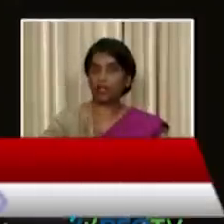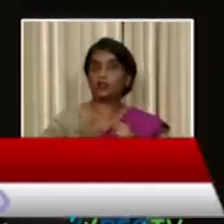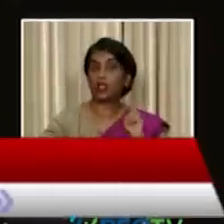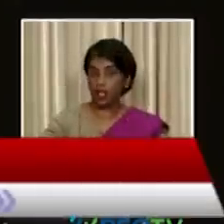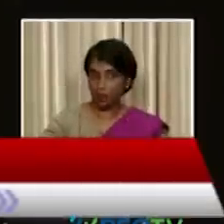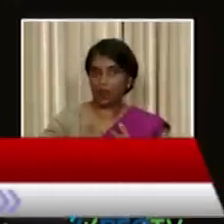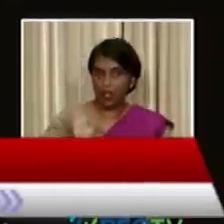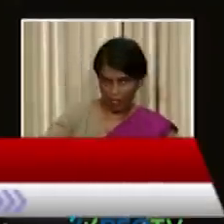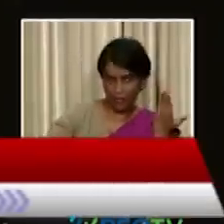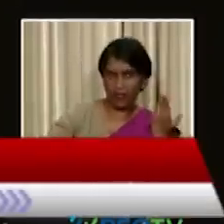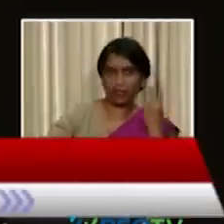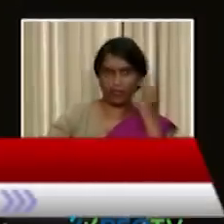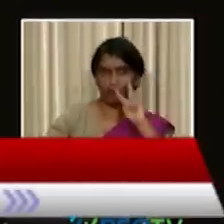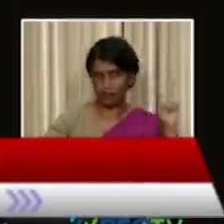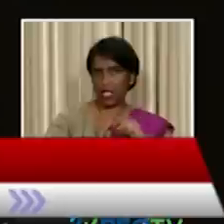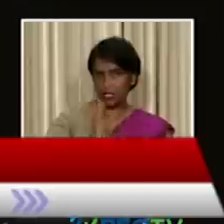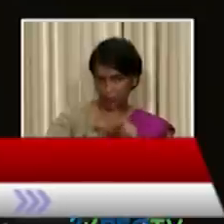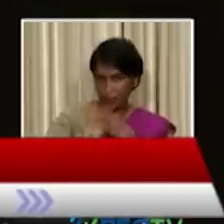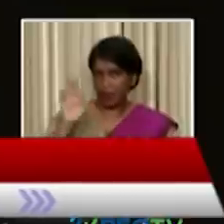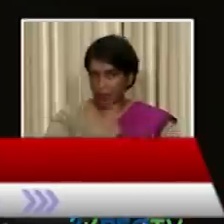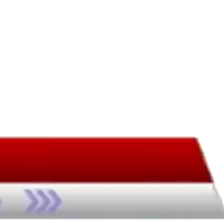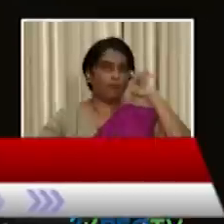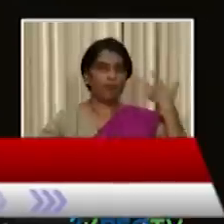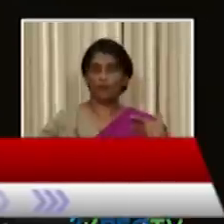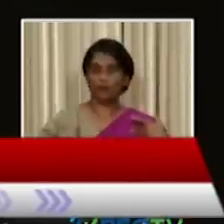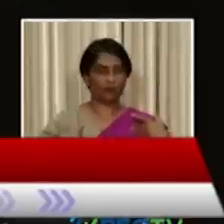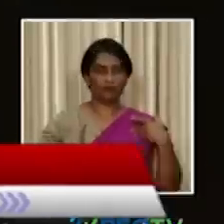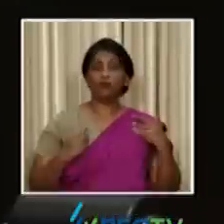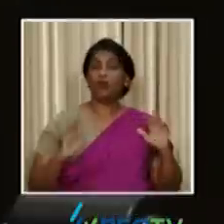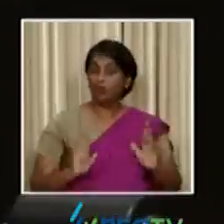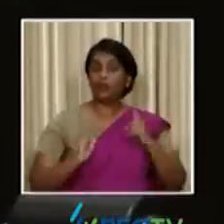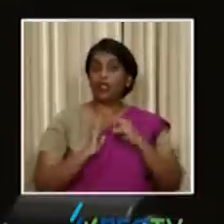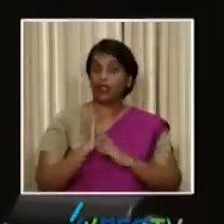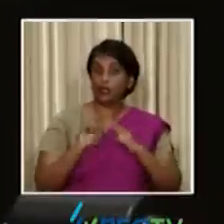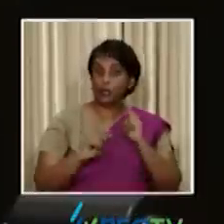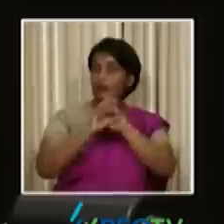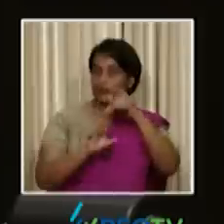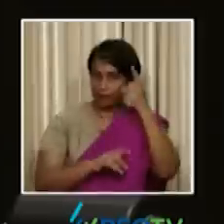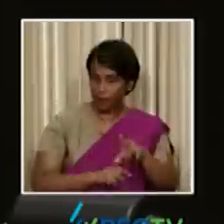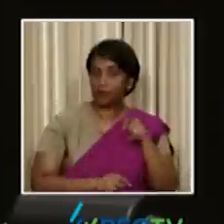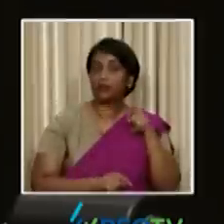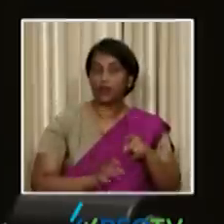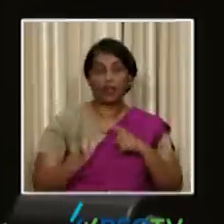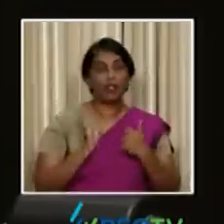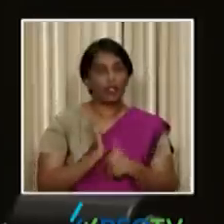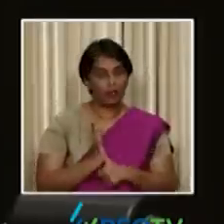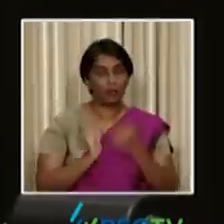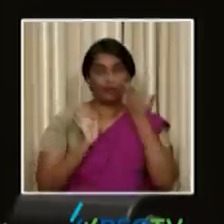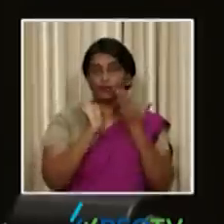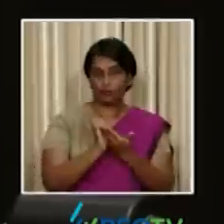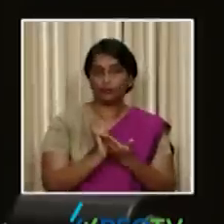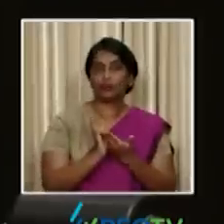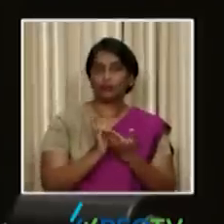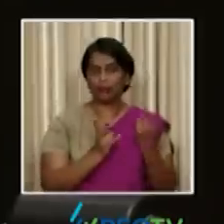අපි යනවද 2022 වෙනකොට අපිට එහෙම අවබෝධයක් තිබුණේ නැහැ හැබැයි IMF එකට ගියපු නිසා මේ පනතත් ඉදිරිපත් වෙමින්